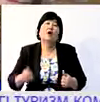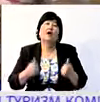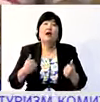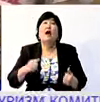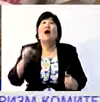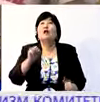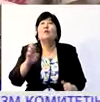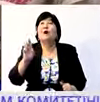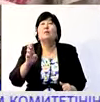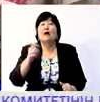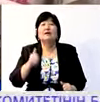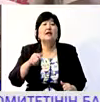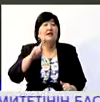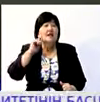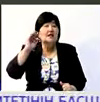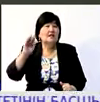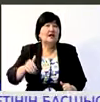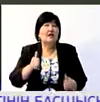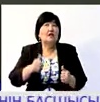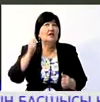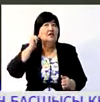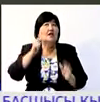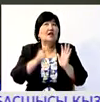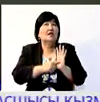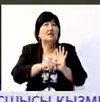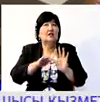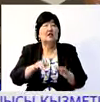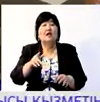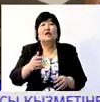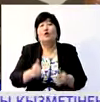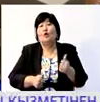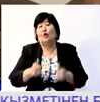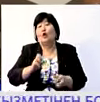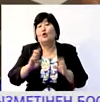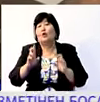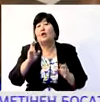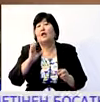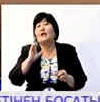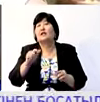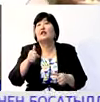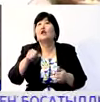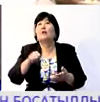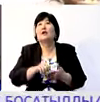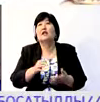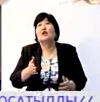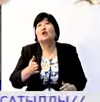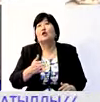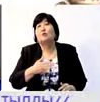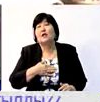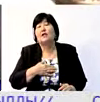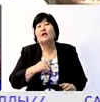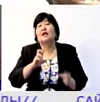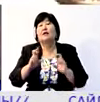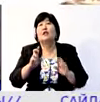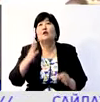Амира Бақыт ең жас жарысқа қатысушылардың бірі. Небәрі 7 жастағы бүлдіршін ел кубогында шахматтың классика түрі бойынша бақ сынайды. Мен шахматты